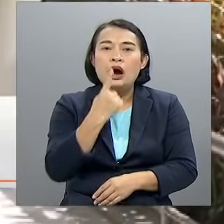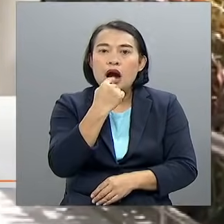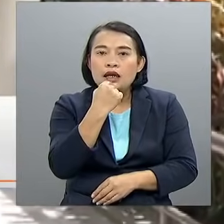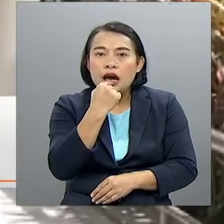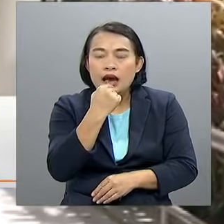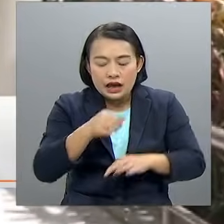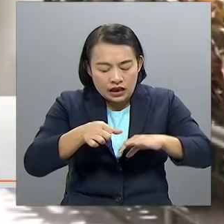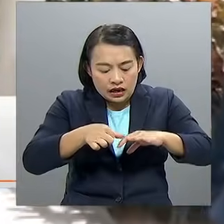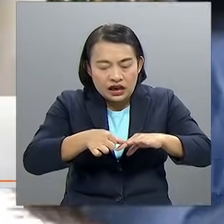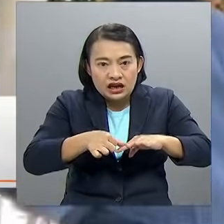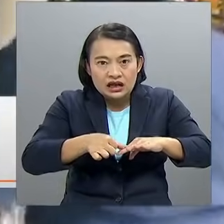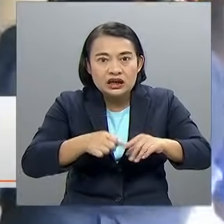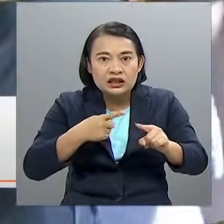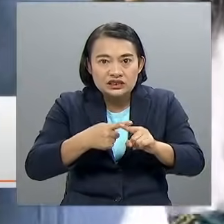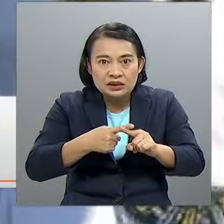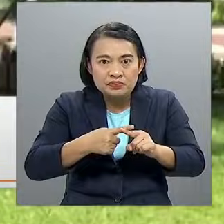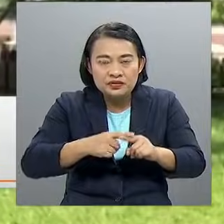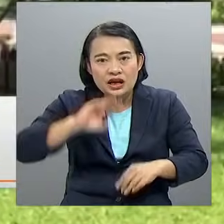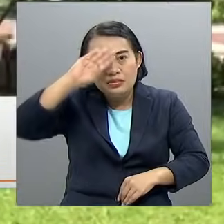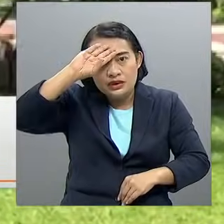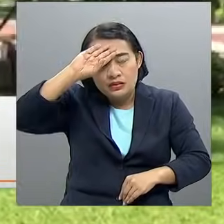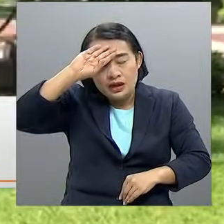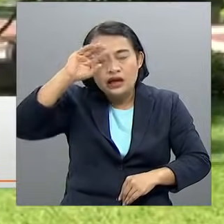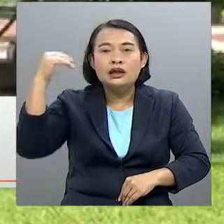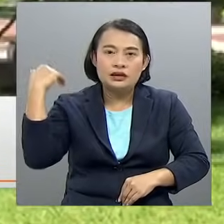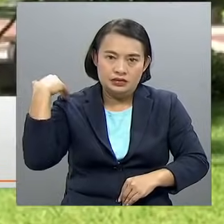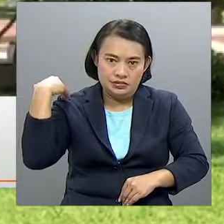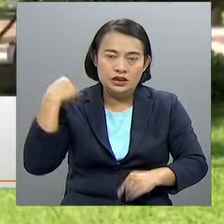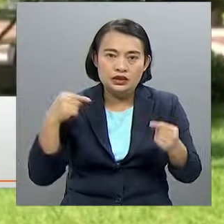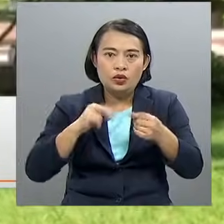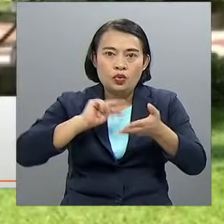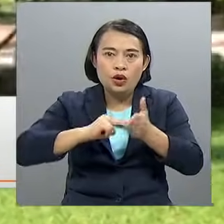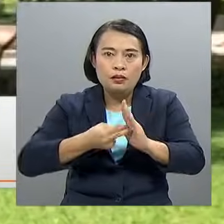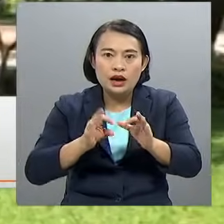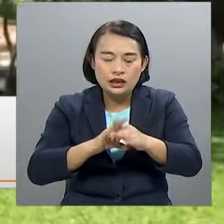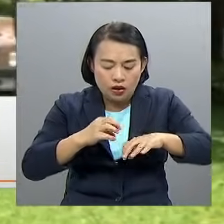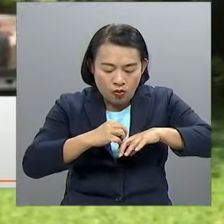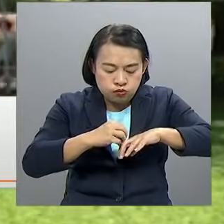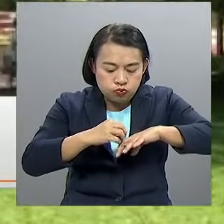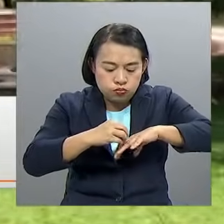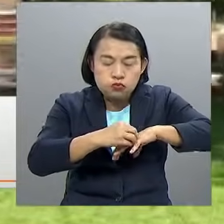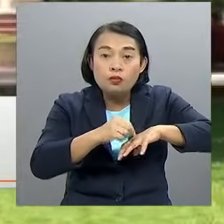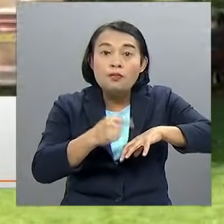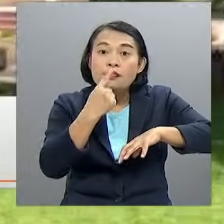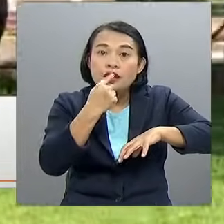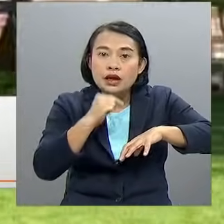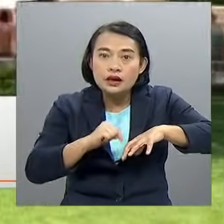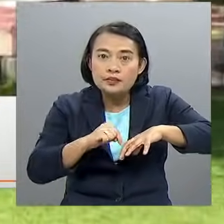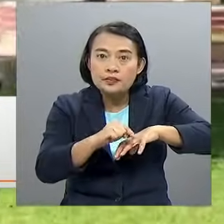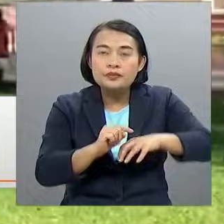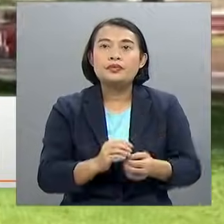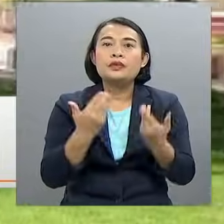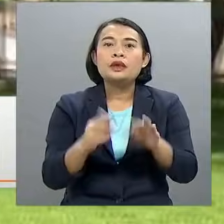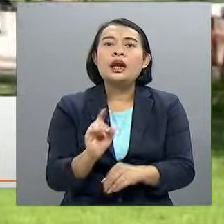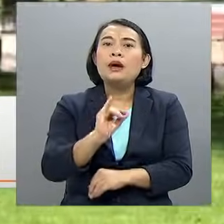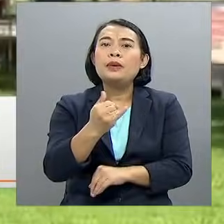และอาจจะมีไข้เรือมาร่วมด้วยนั่นก็คืออาการของการอักเสบมันก็จะเป็นประมาณแต่บางคนนั้นก็จะพบก้อนโทรฟักนะครับซึ่งก็จะเกิด